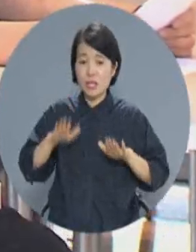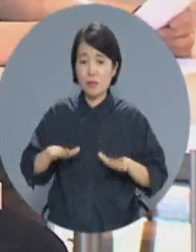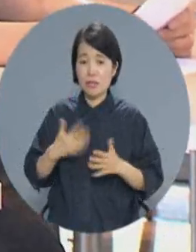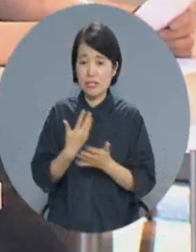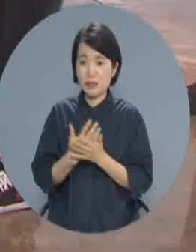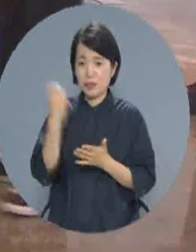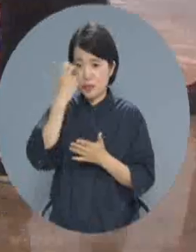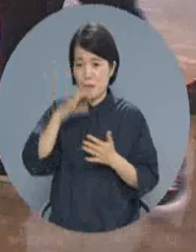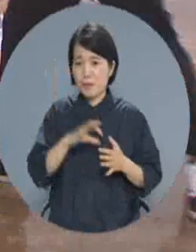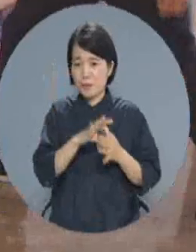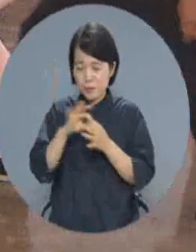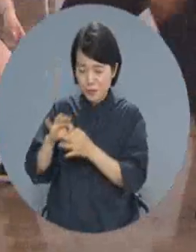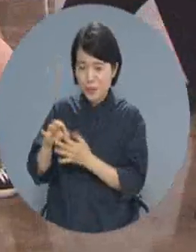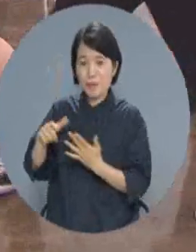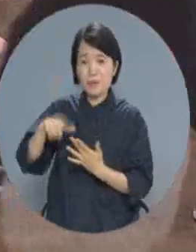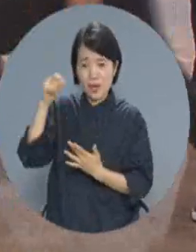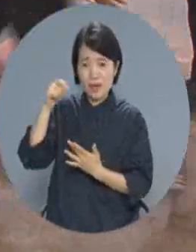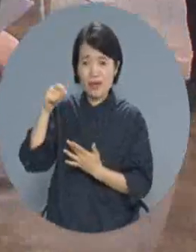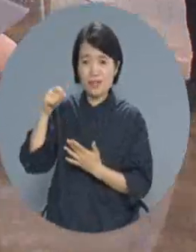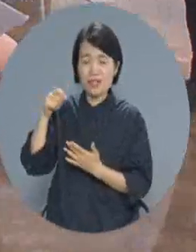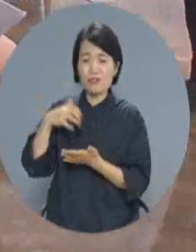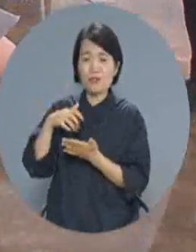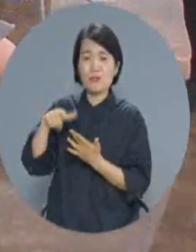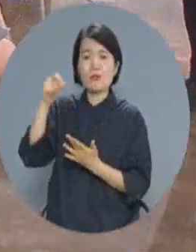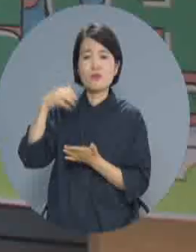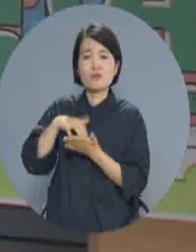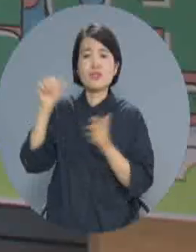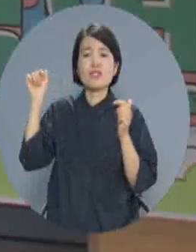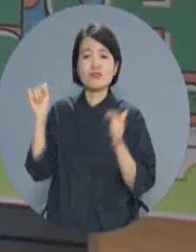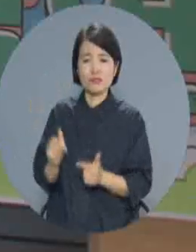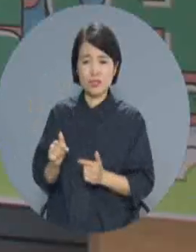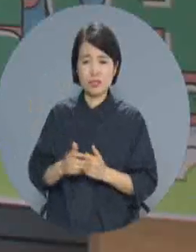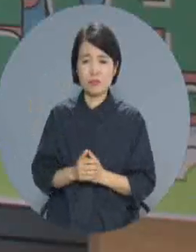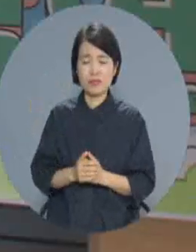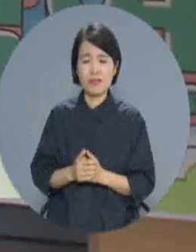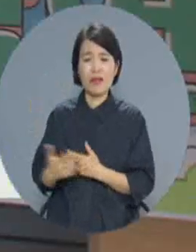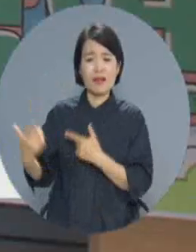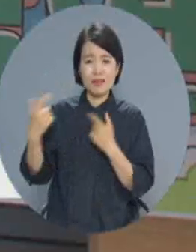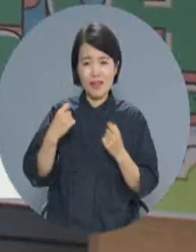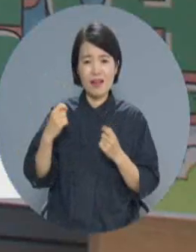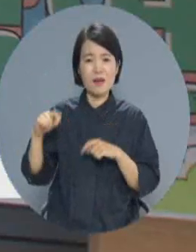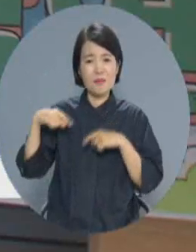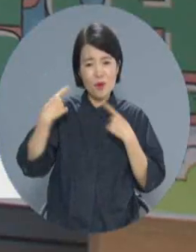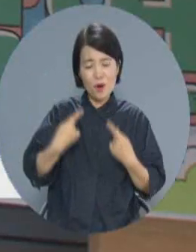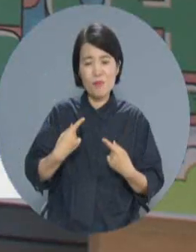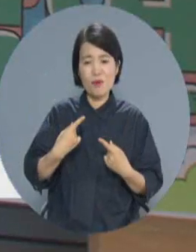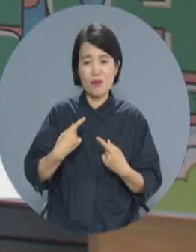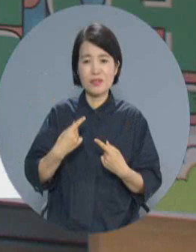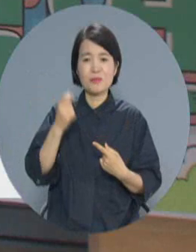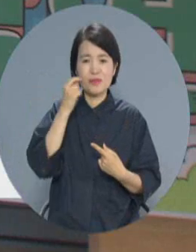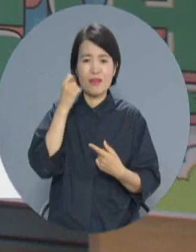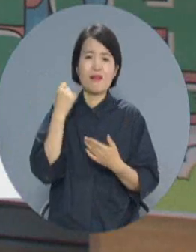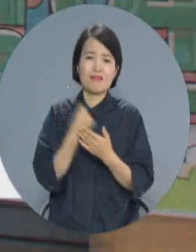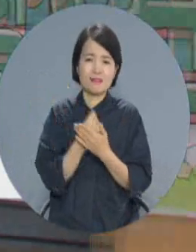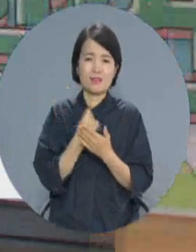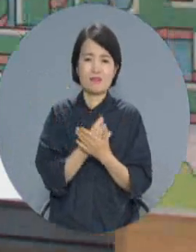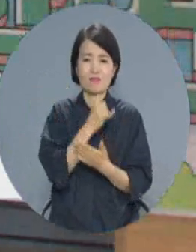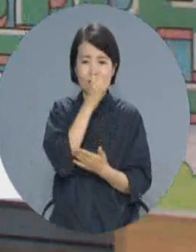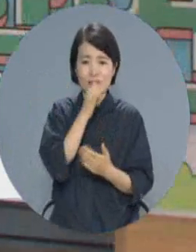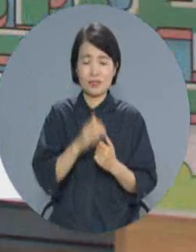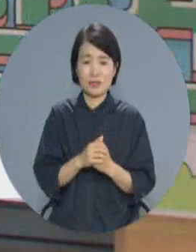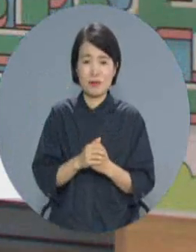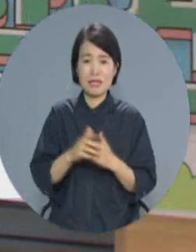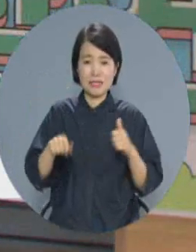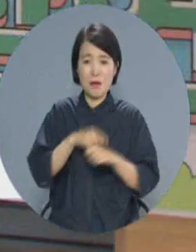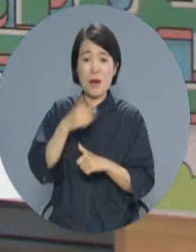서류 심사를 통해 선정자를 추려야 했습니다. 아이들을 다 수용하고 함께 하지 못하는 그런 아쉬움도 있어요.